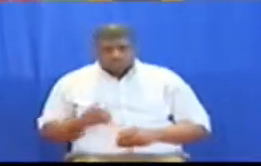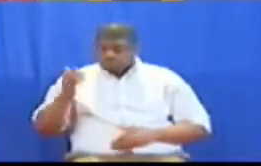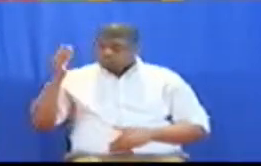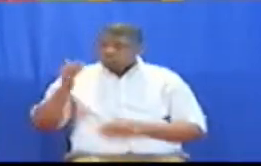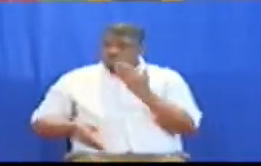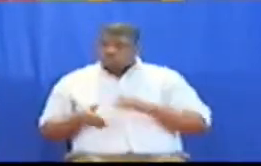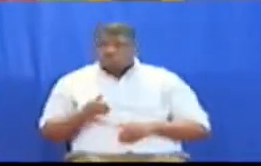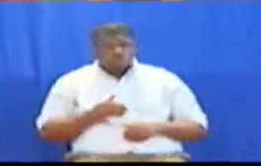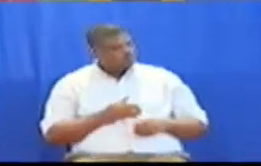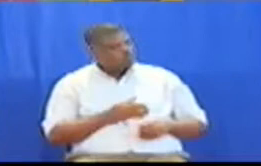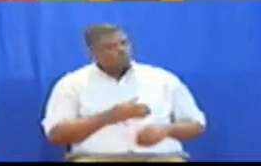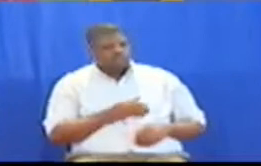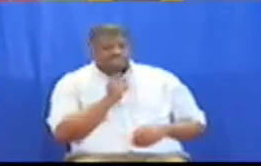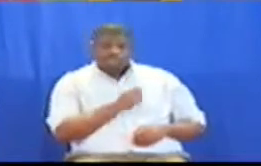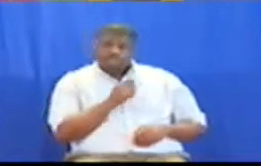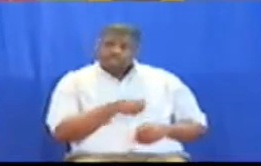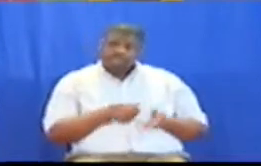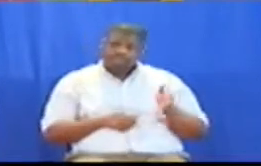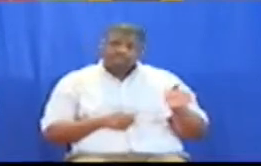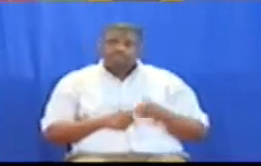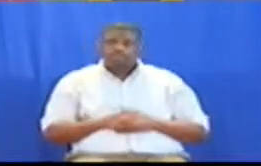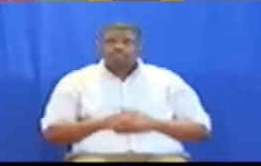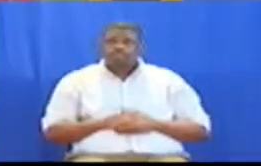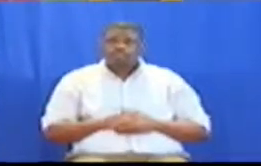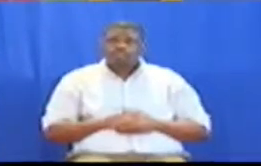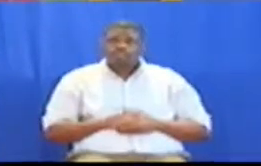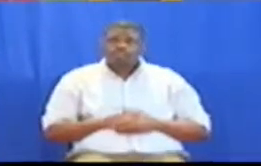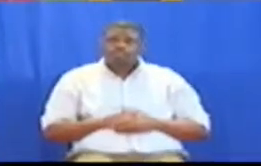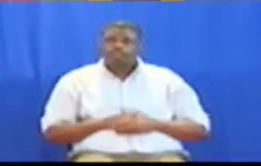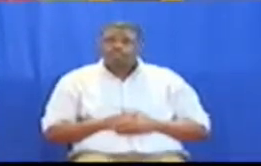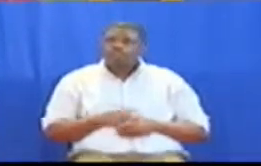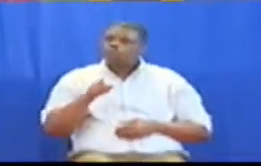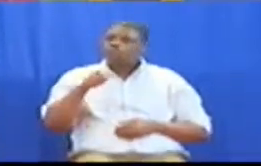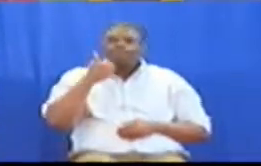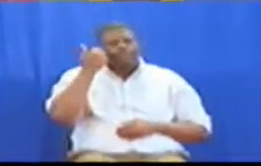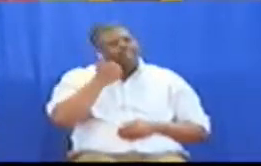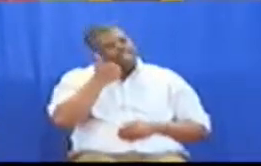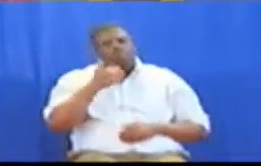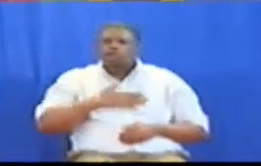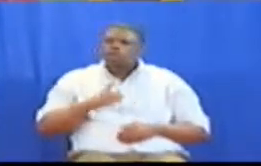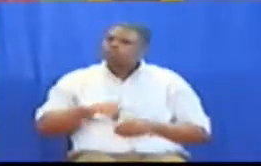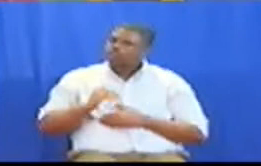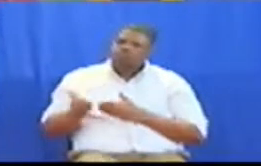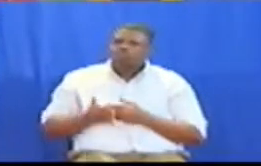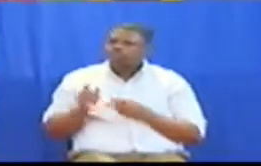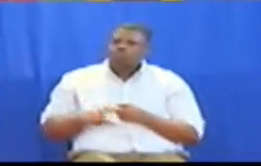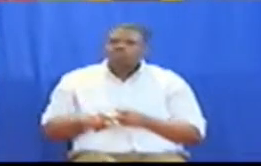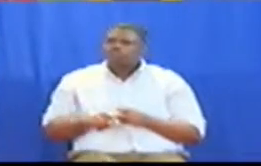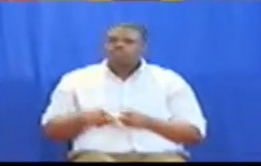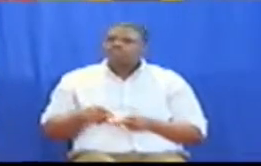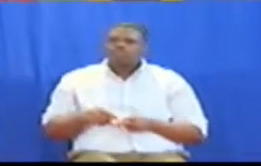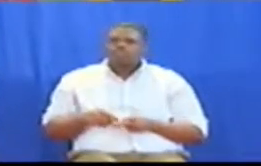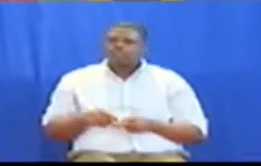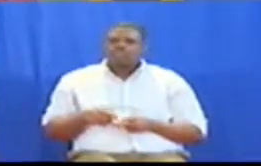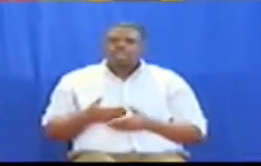kabisa, mheshimiwa speaker, wewe ni mtani wangu, najua utarudi tu, mimi nitakutambikia. Wewe usiwe na wasiwasi, hakuna